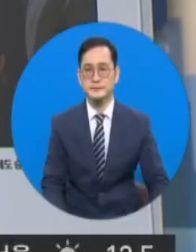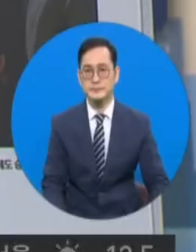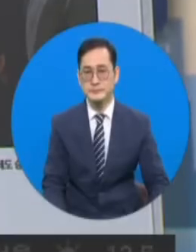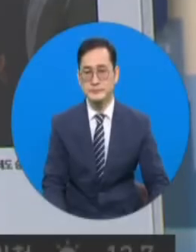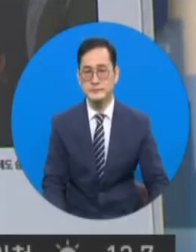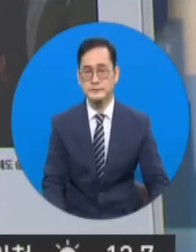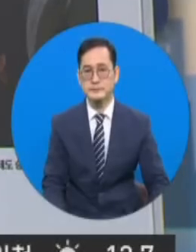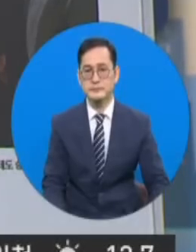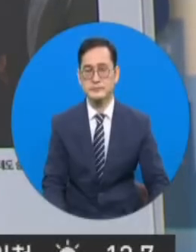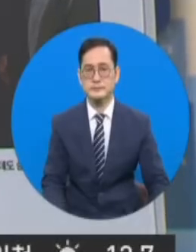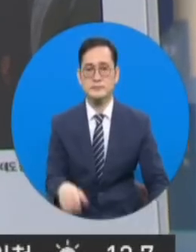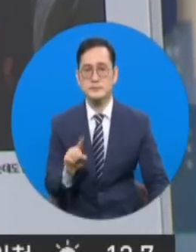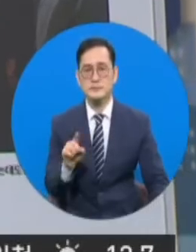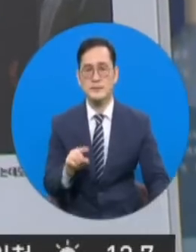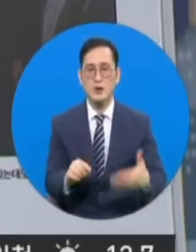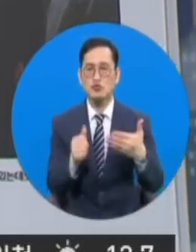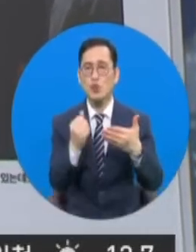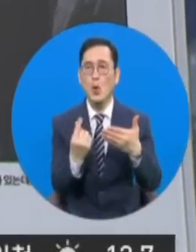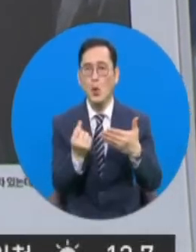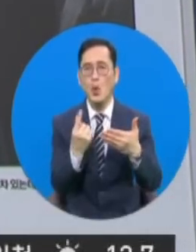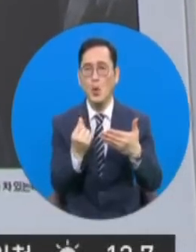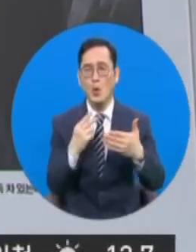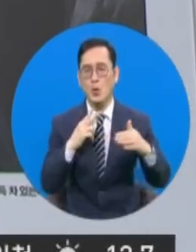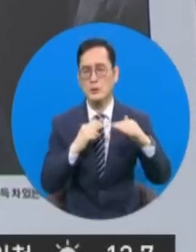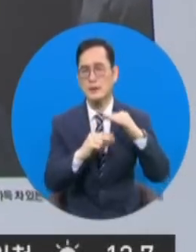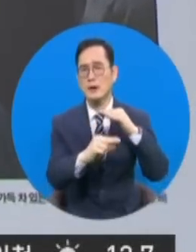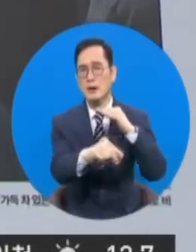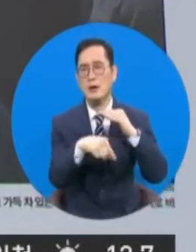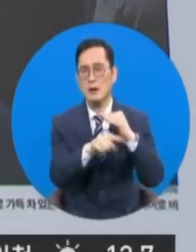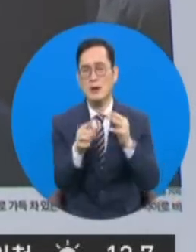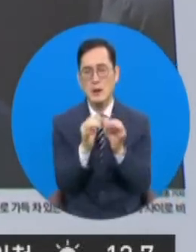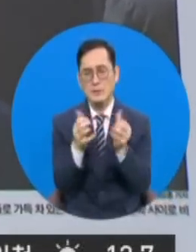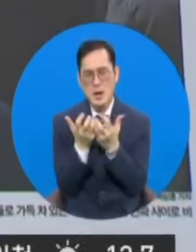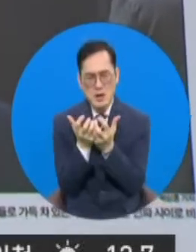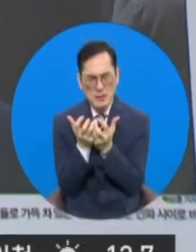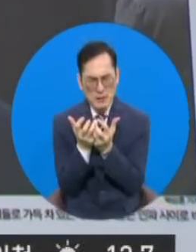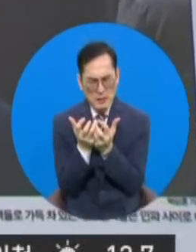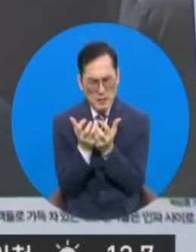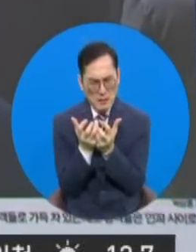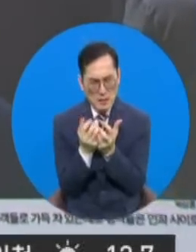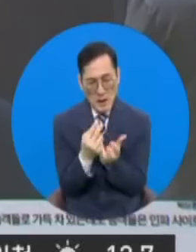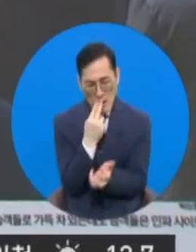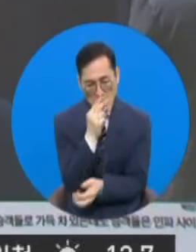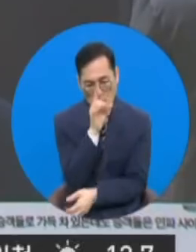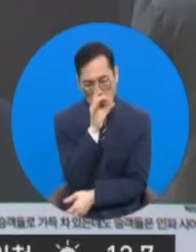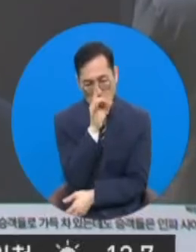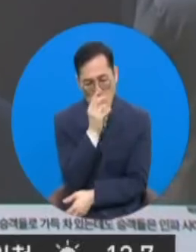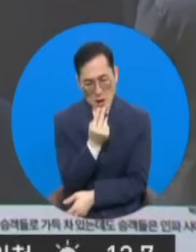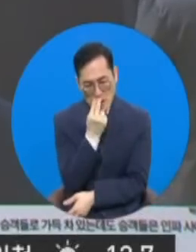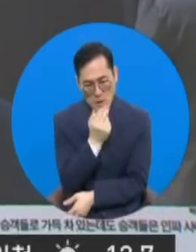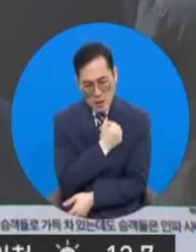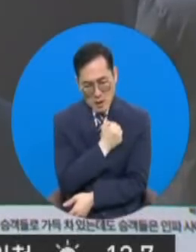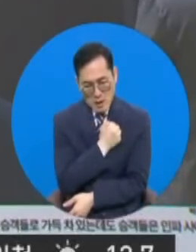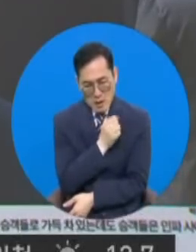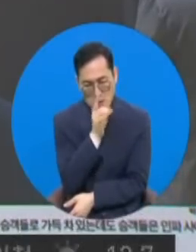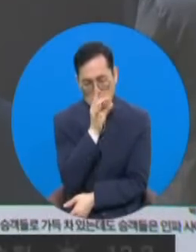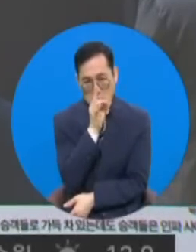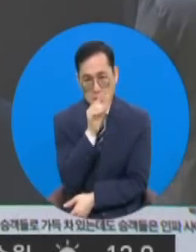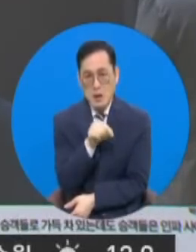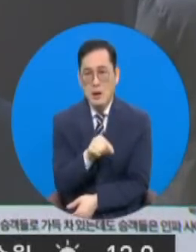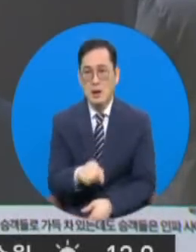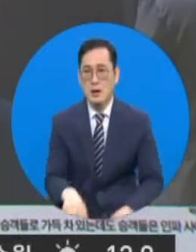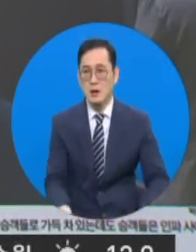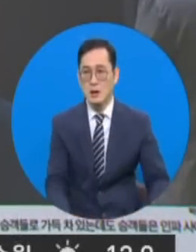여기도 호흡곤란 9호선 급행의 비명 서울 여의도 강남순환 노선인데 지하철 혼잡도가 서울시내